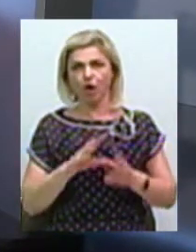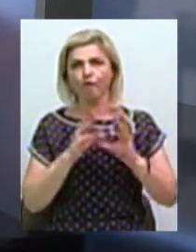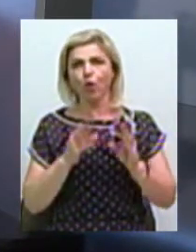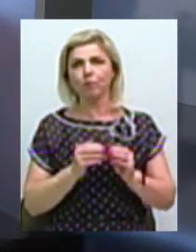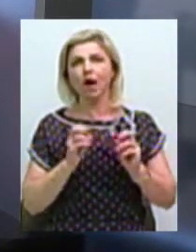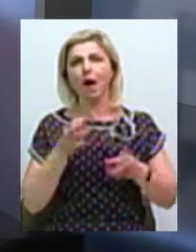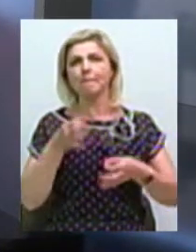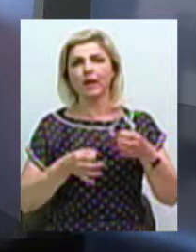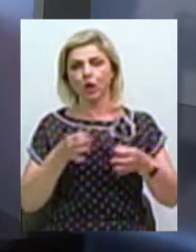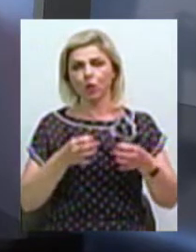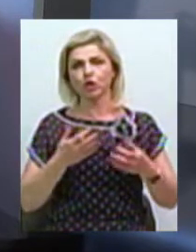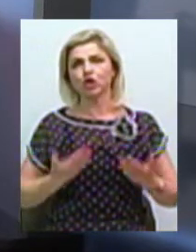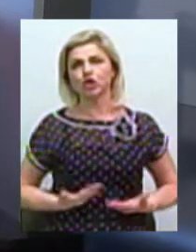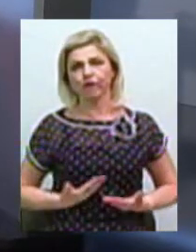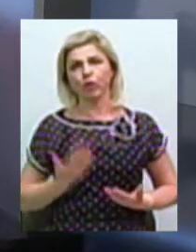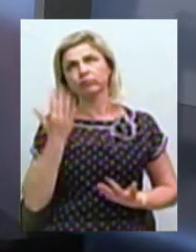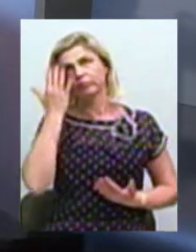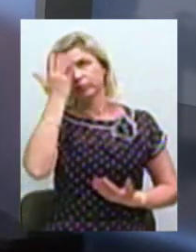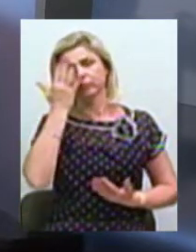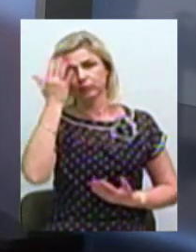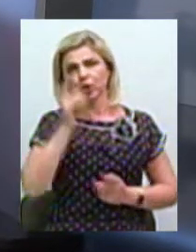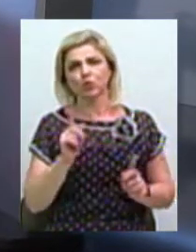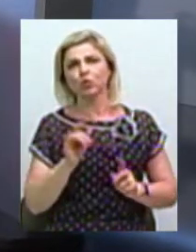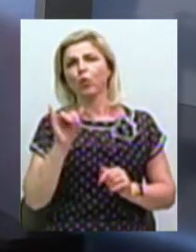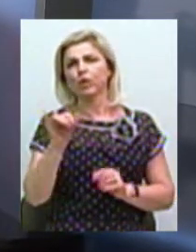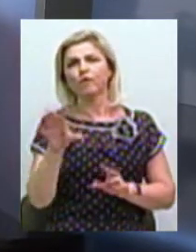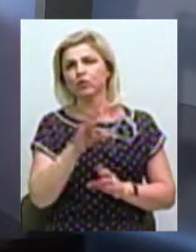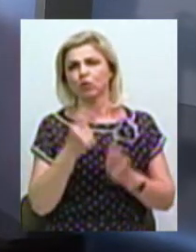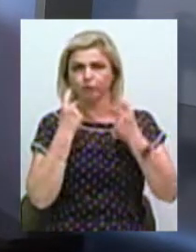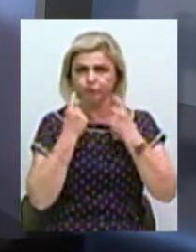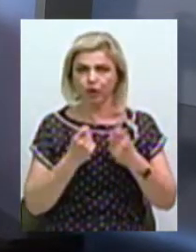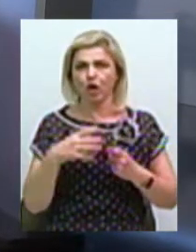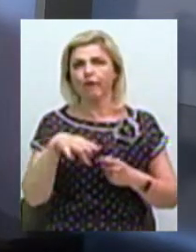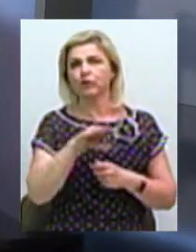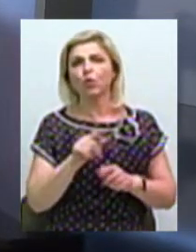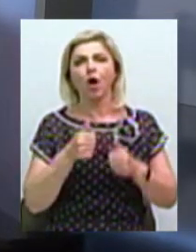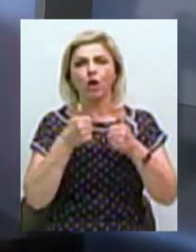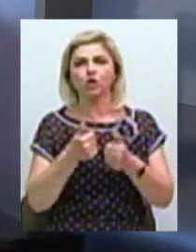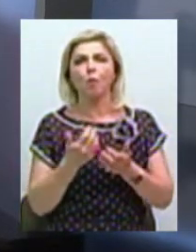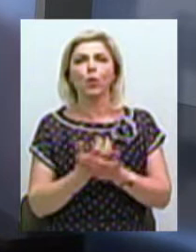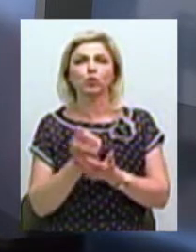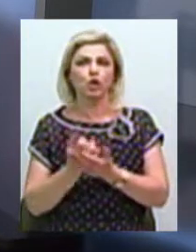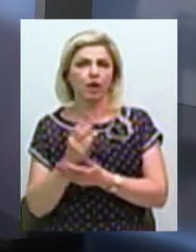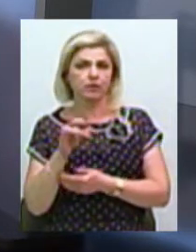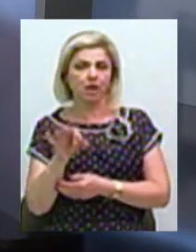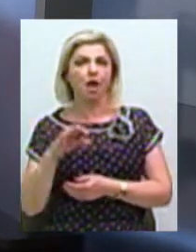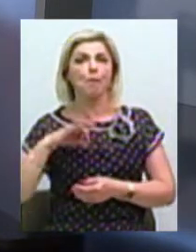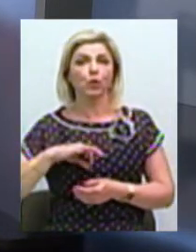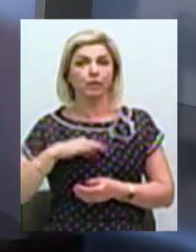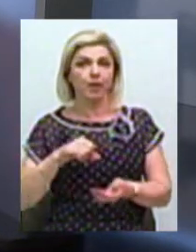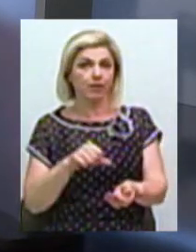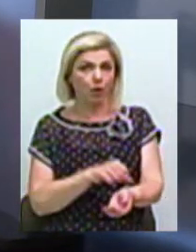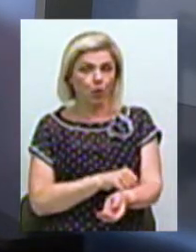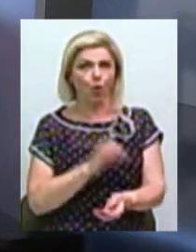природа, он живет в иллюзии, что у него все классно, что у него все хорошо получается, при употребив наркотики он становится